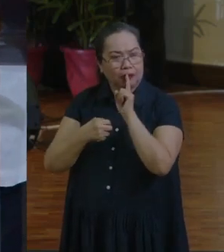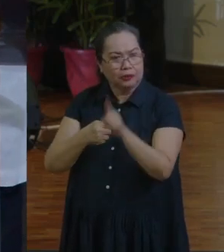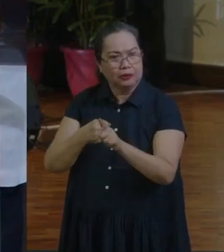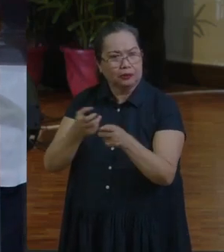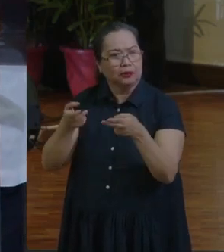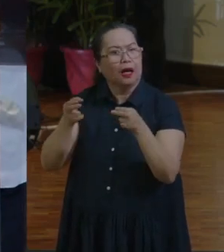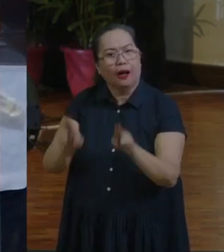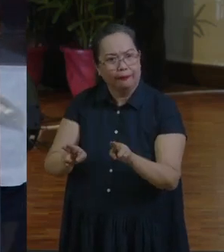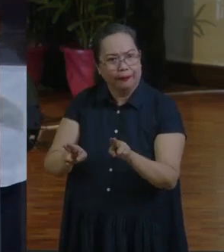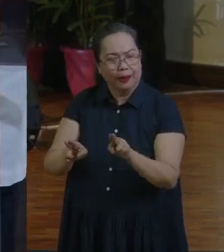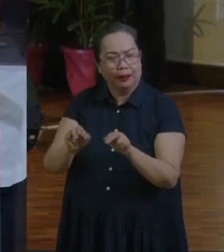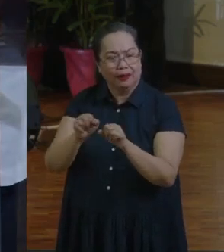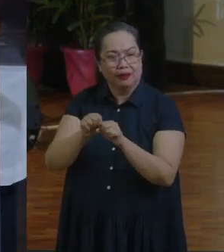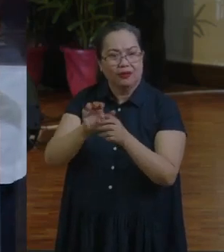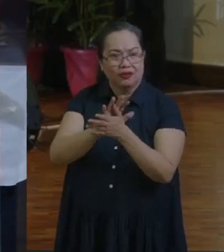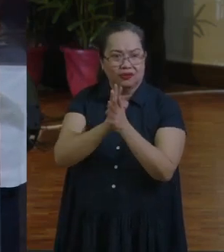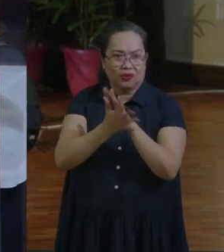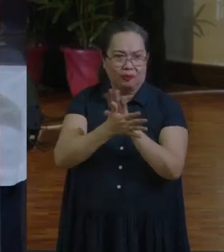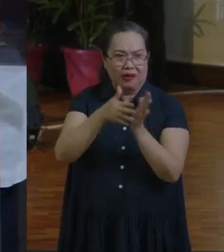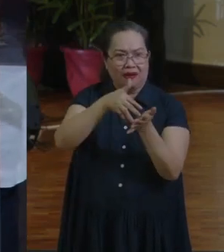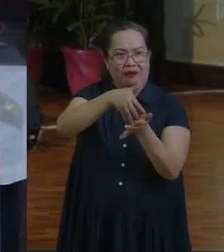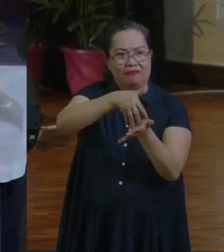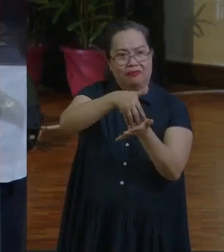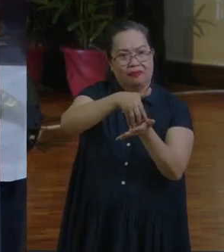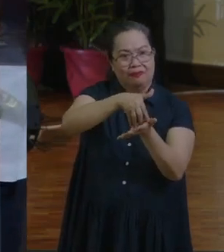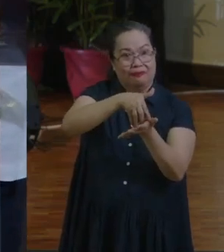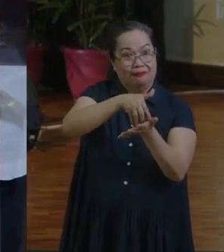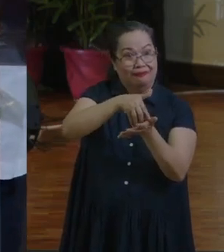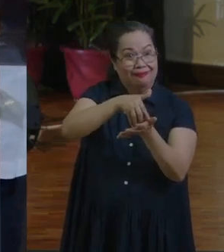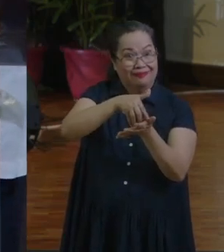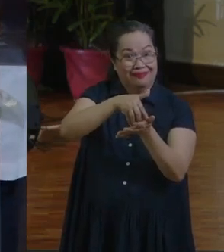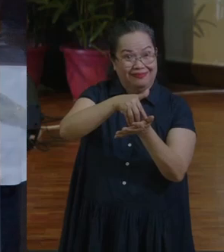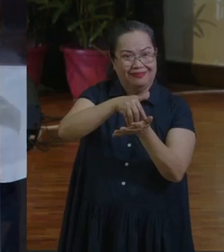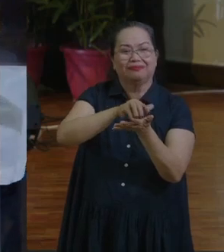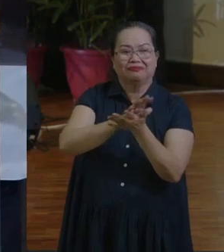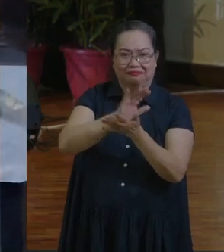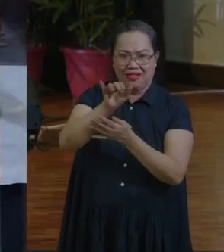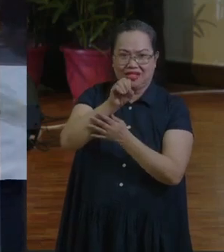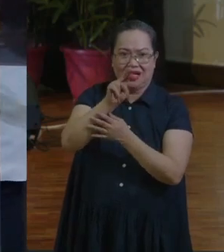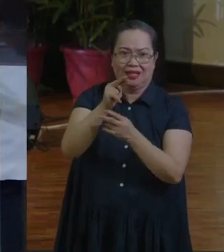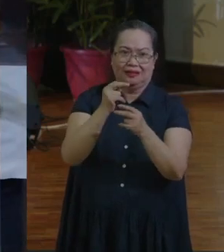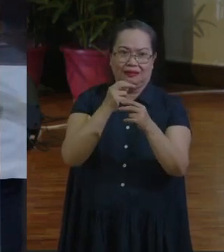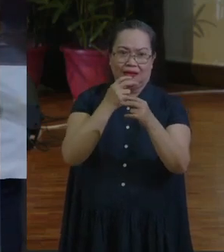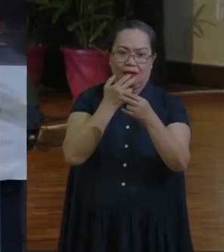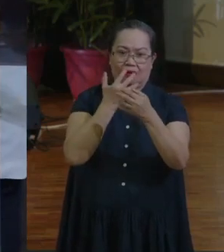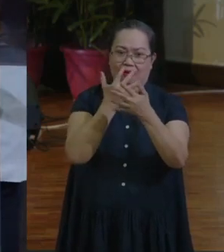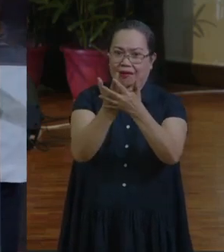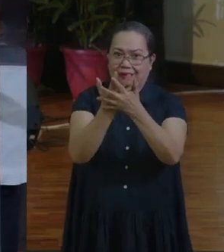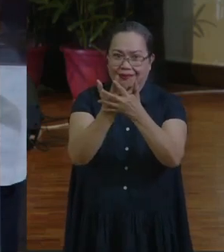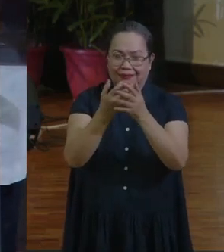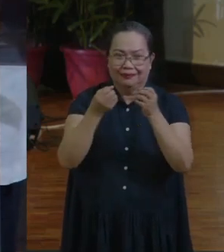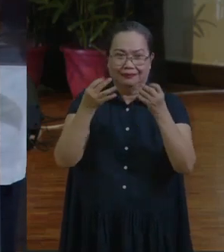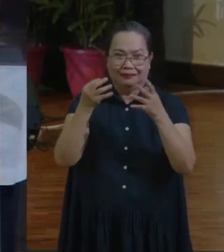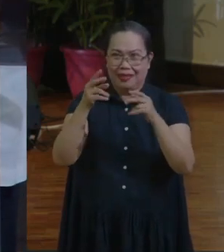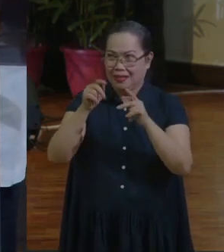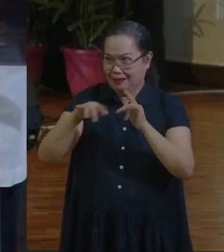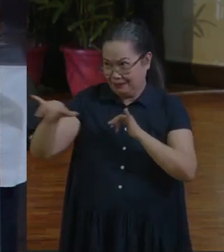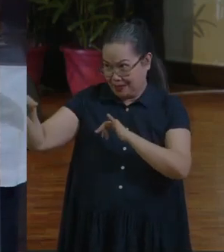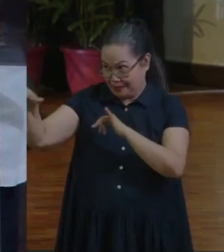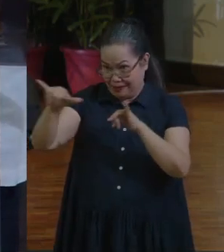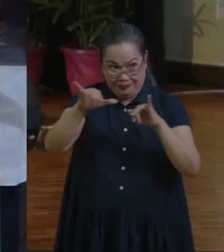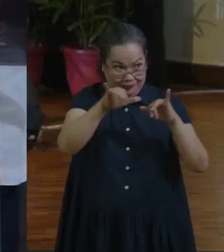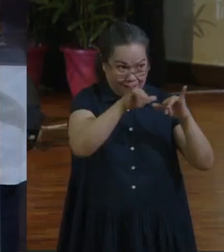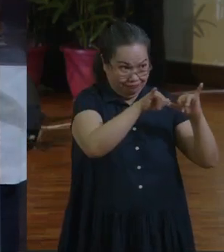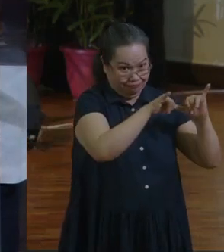nito, nanghina ang kanyang kalooban. Katulad din siguro ng maraming tao.